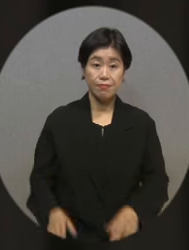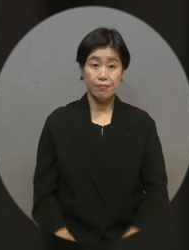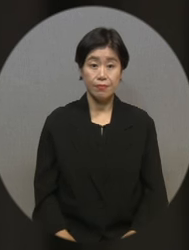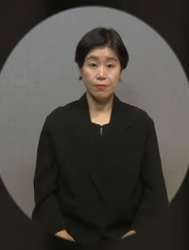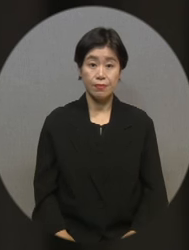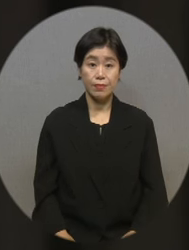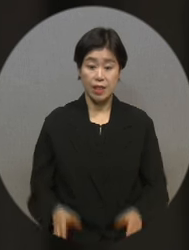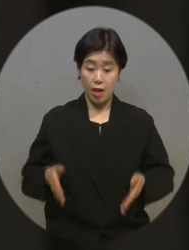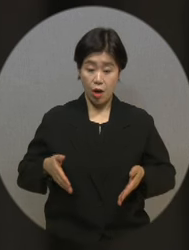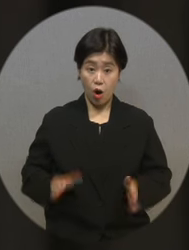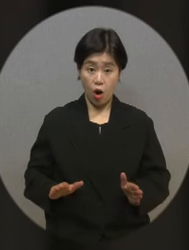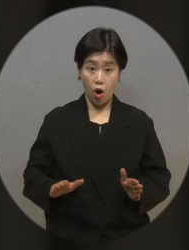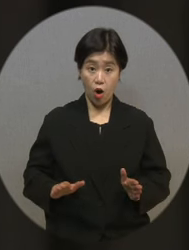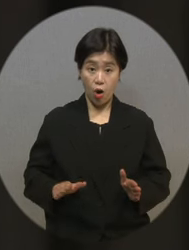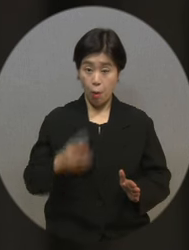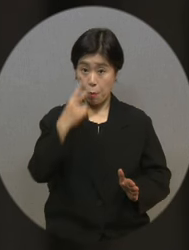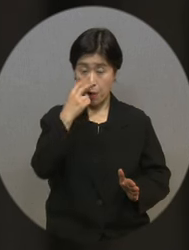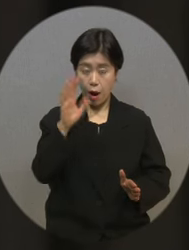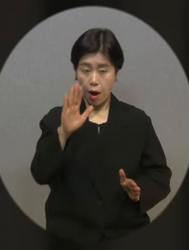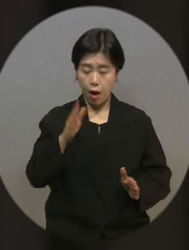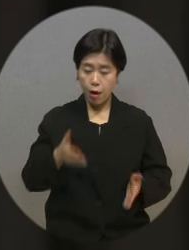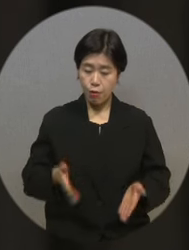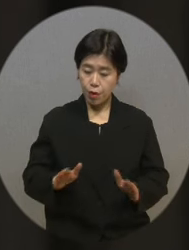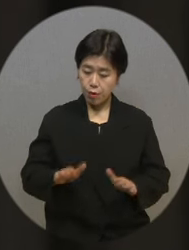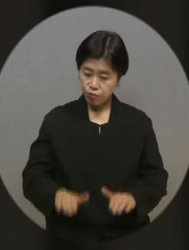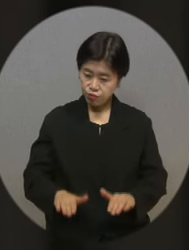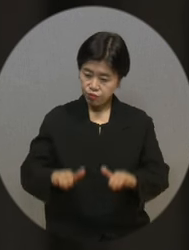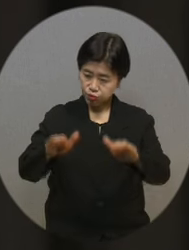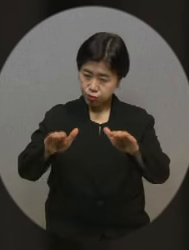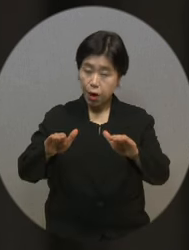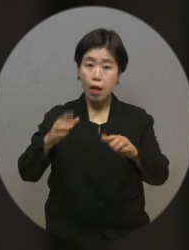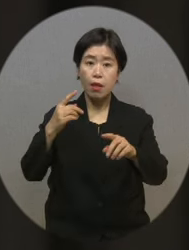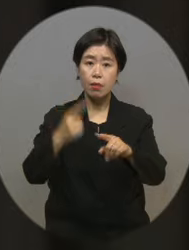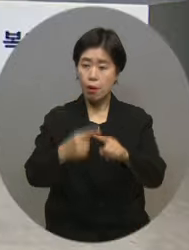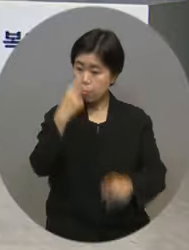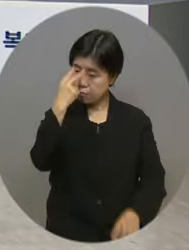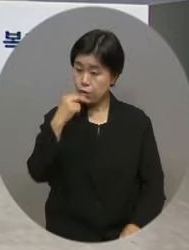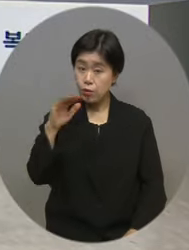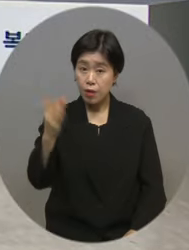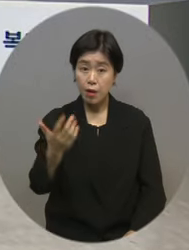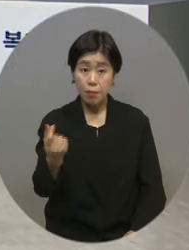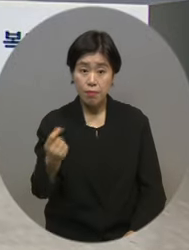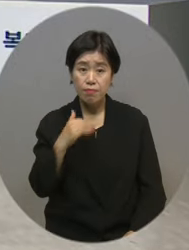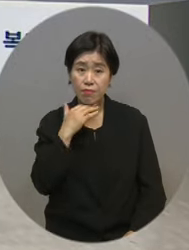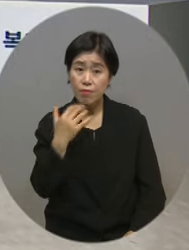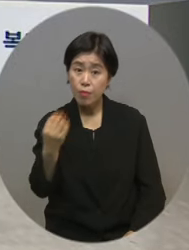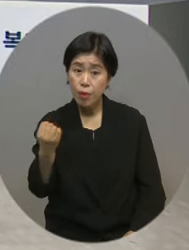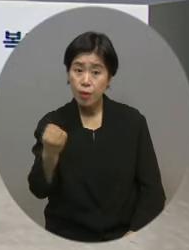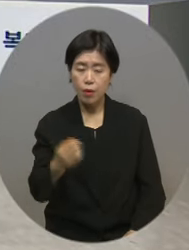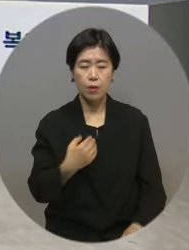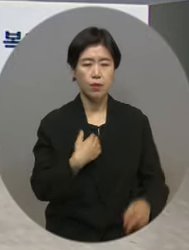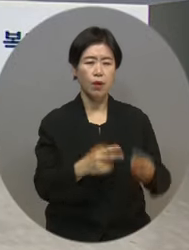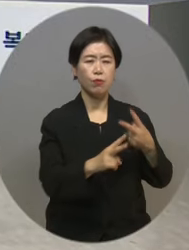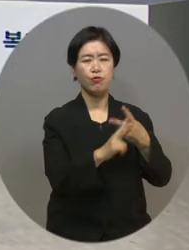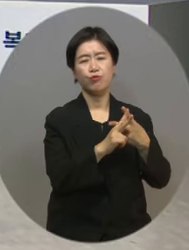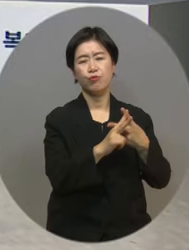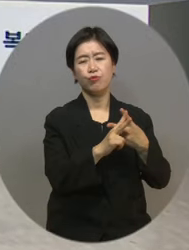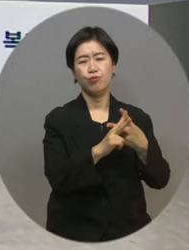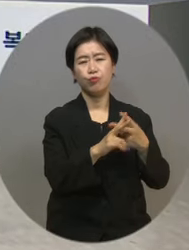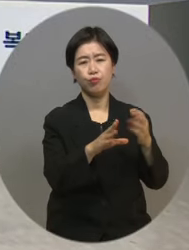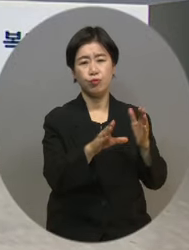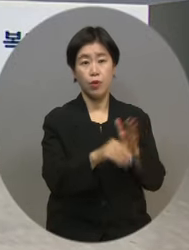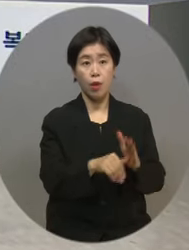후천적 장애잖아요. 네. 어찌됐든 그 몇 살 때 장애가 되신 거예요? 중학교 2학년 때 이렇게